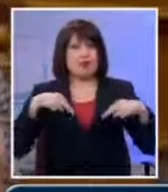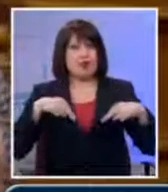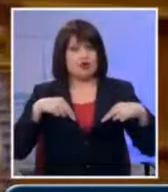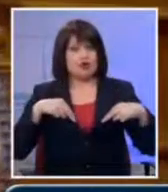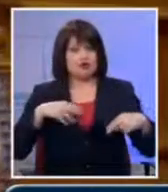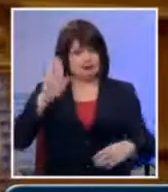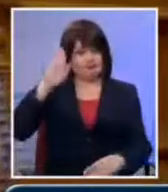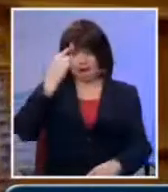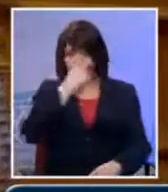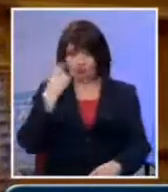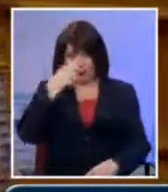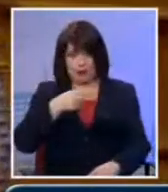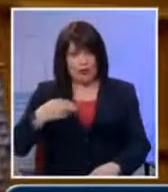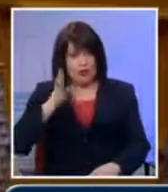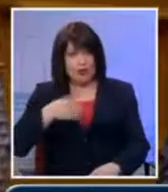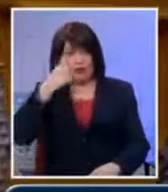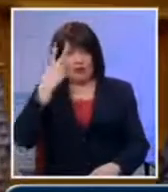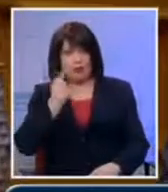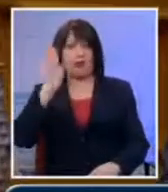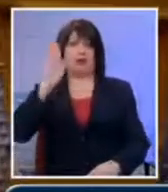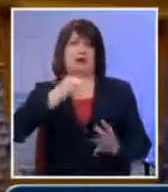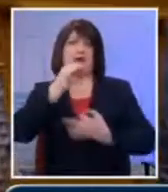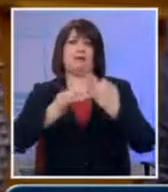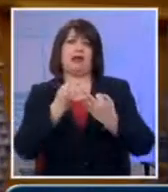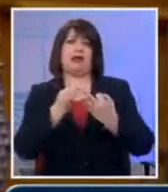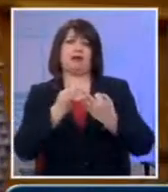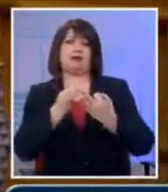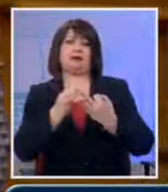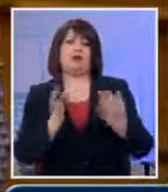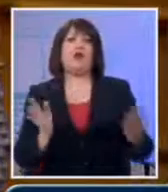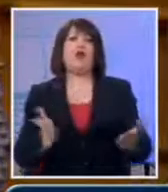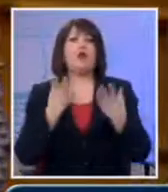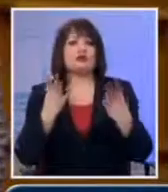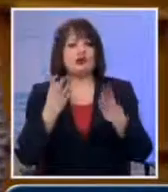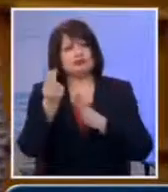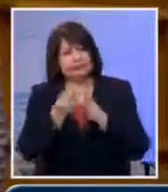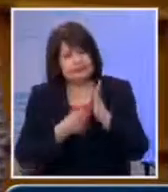να ζητήσει το λόγο ή προσωπικού. Και μάλιστα, όταν έχει Πολάκης